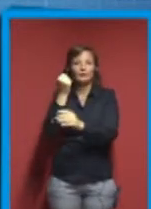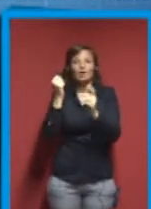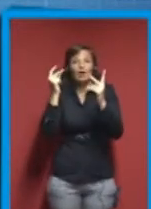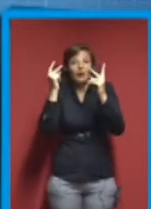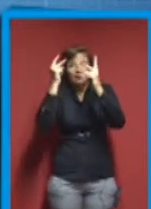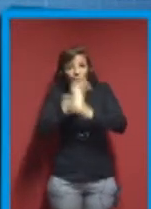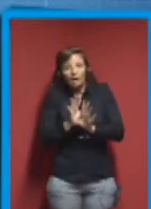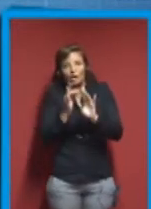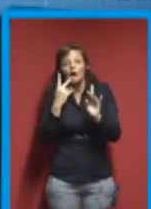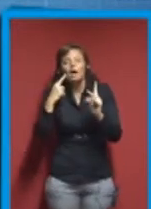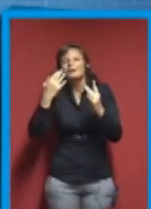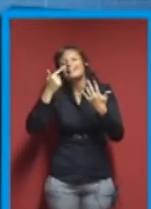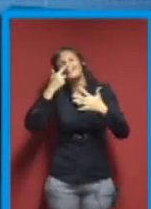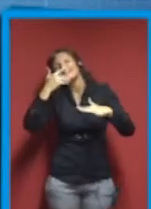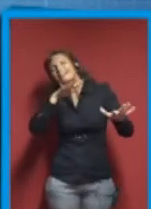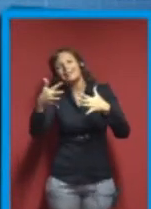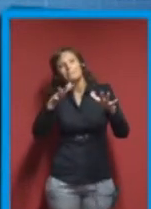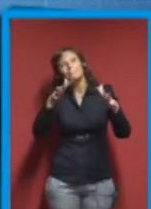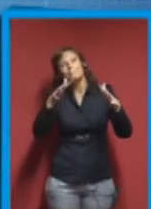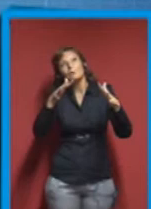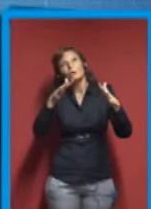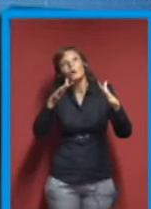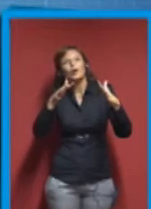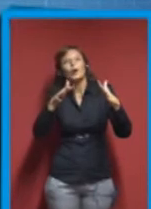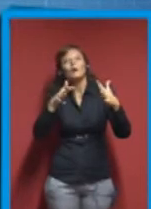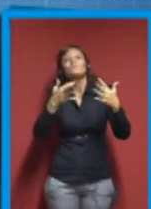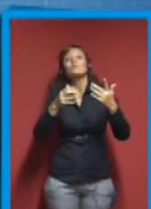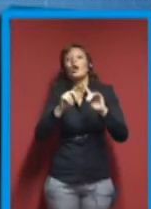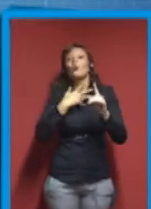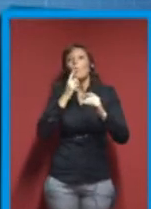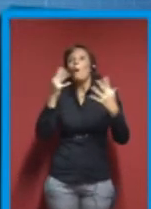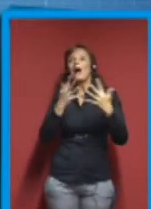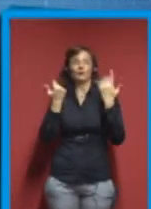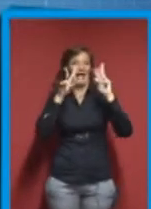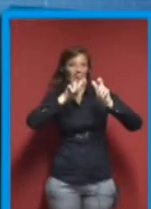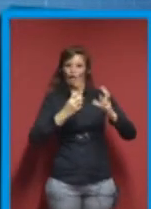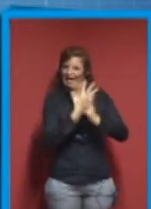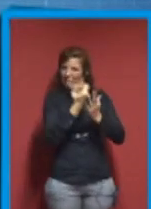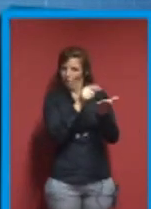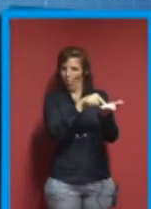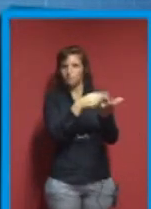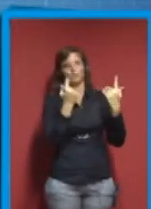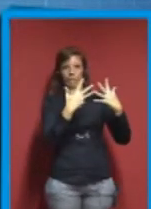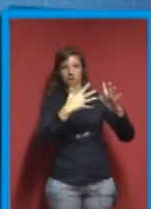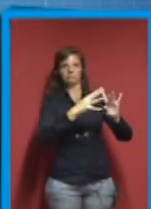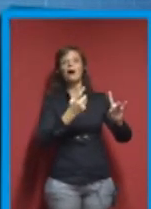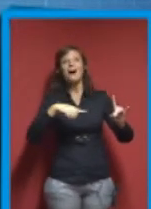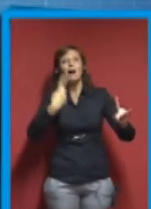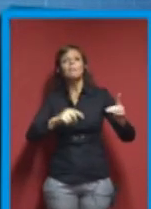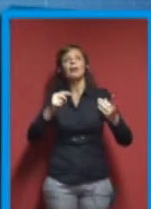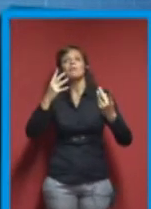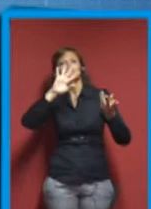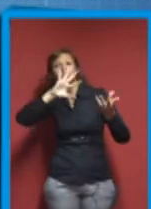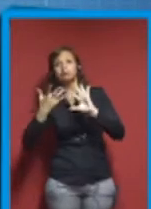è come se ci fosse una versione fai da te della ricerca e sviluppo. Allora ci sono